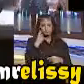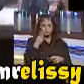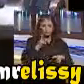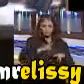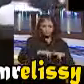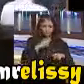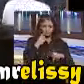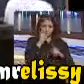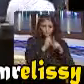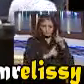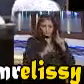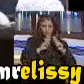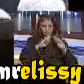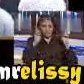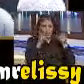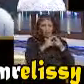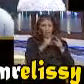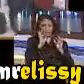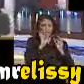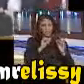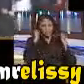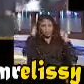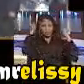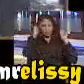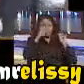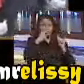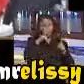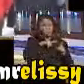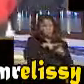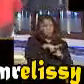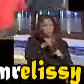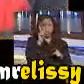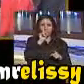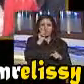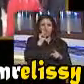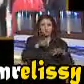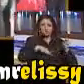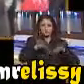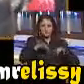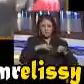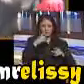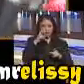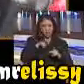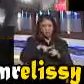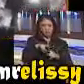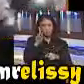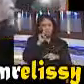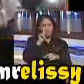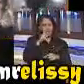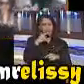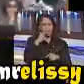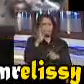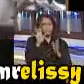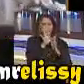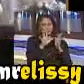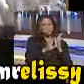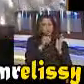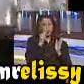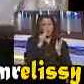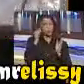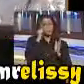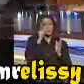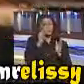أمام النائب العام ضد العنف والاعتداء على بعض النشطاء بأفعال تخالف الشرع والدين داخل